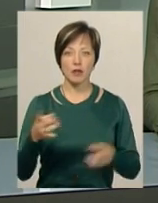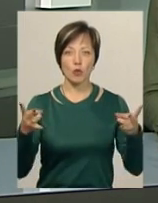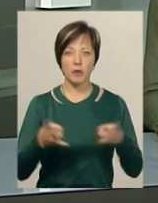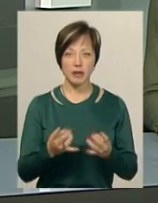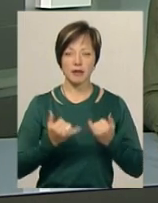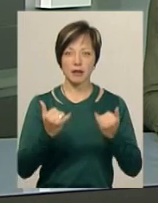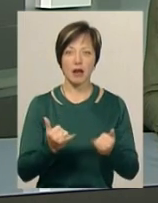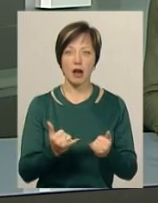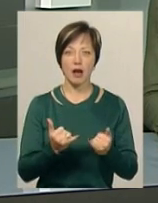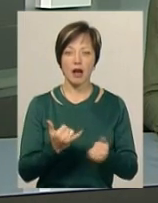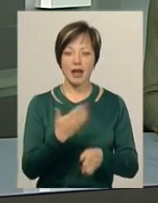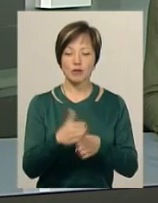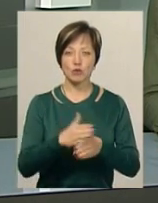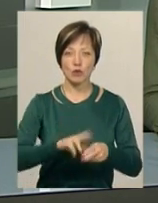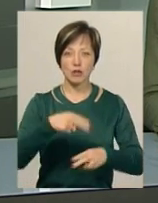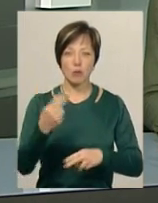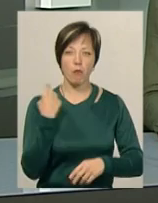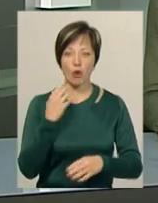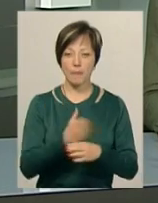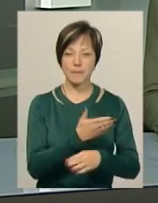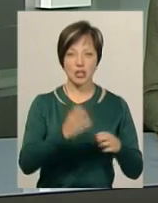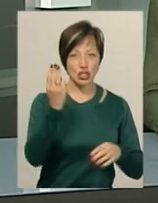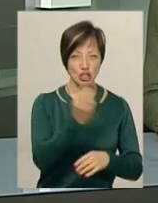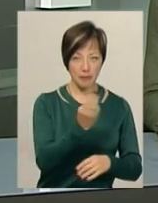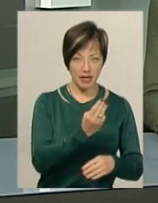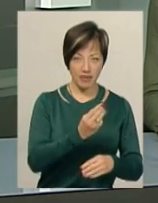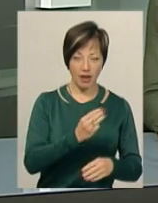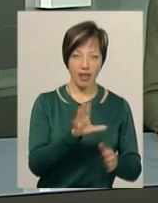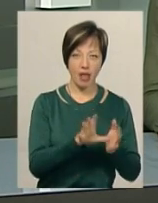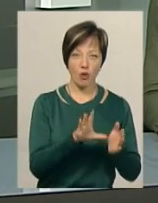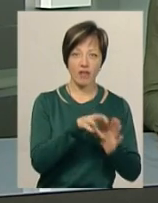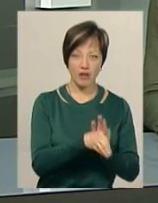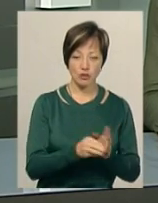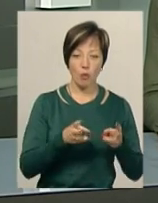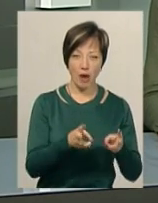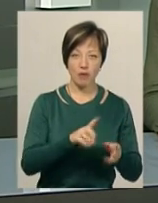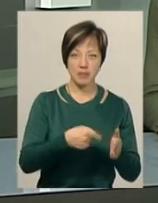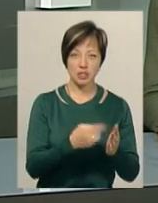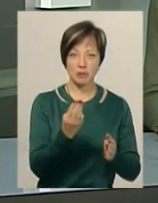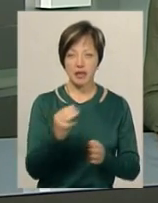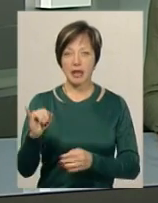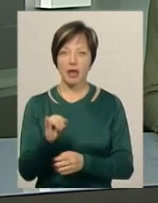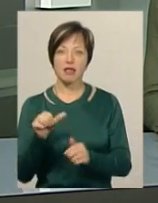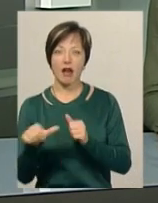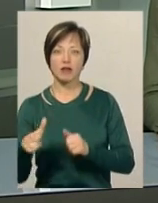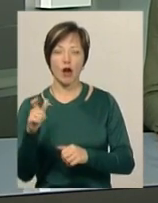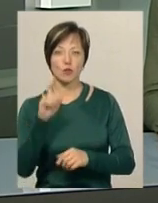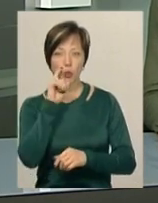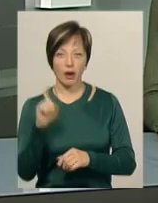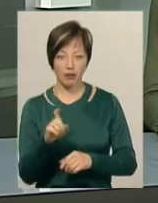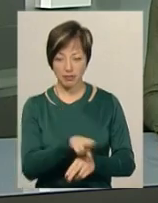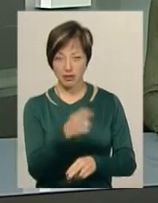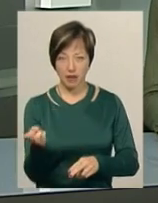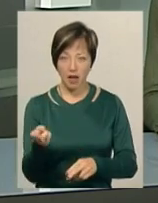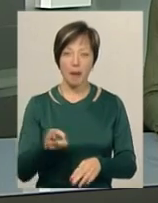для реструктуризації боргу між компанією «Шепетівка Енергоінвест», котра опалює Шепетівку, та «Нафтогазом України».